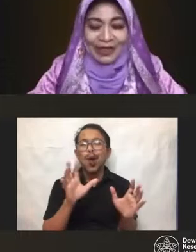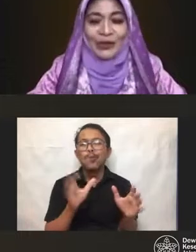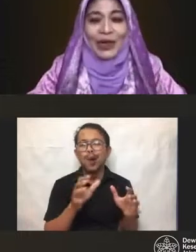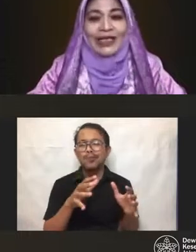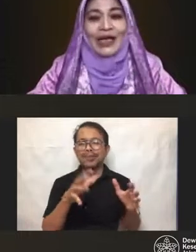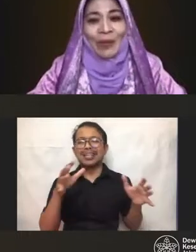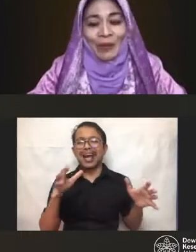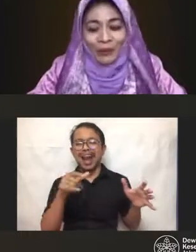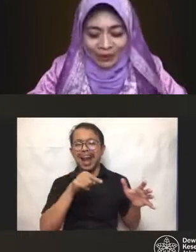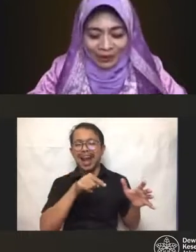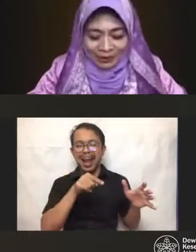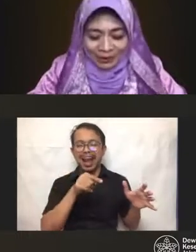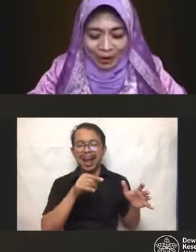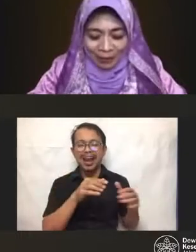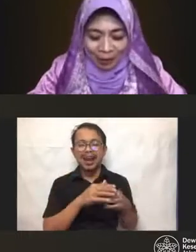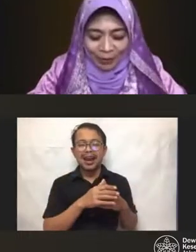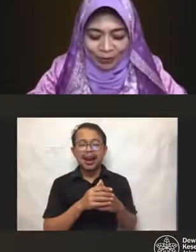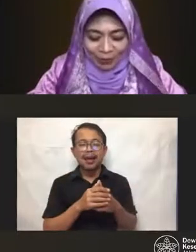moderat itu hanya